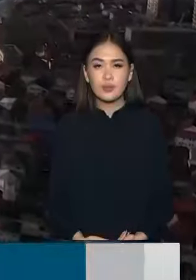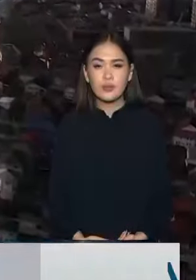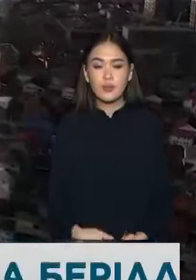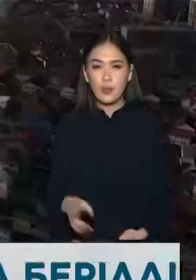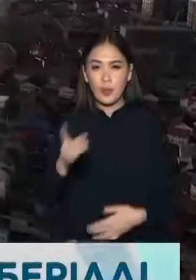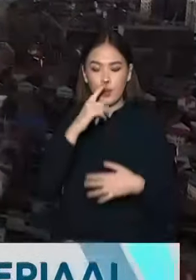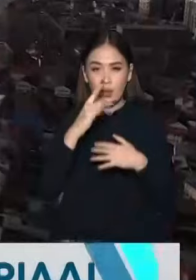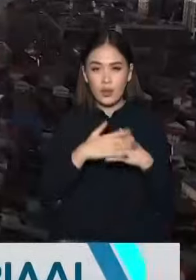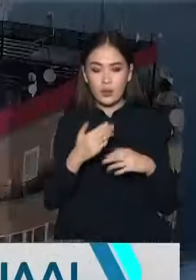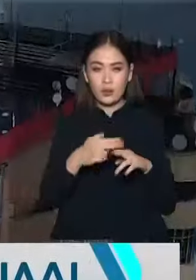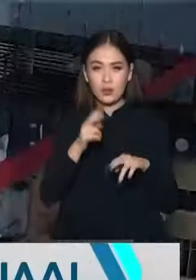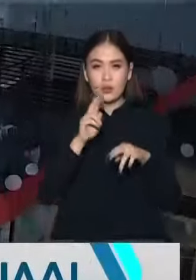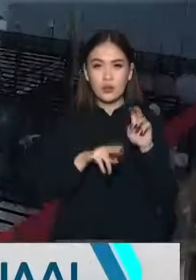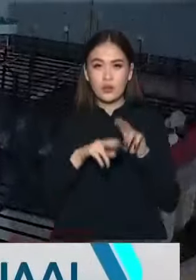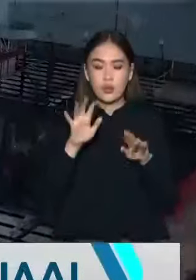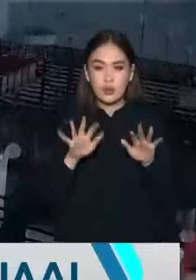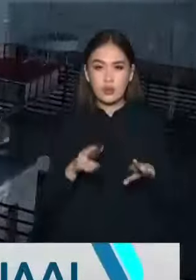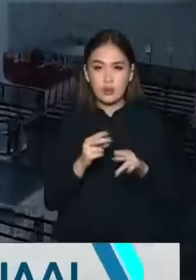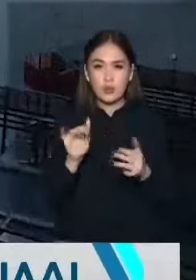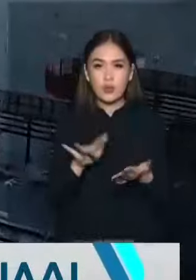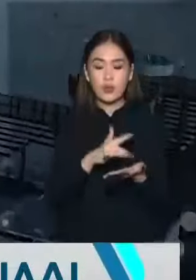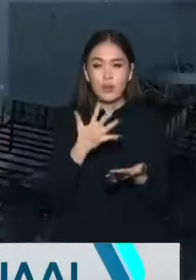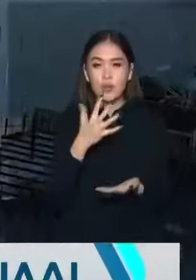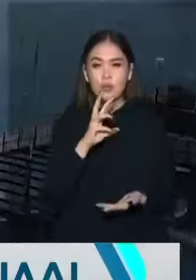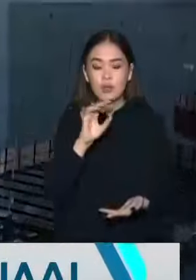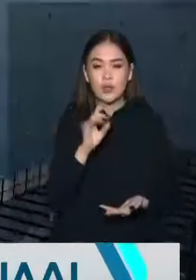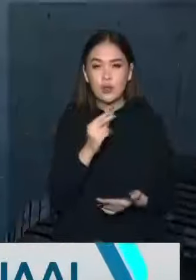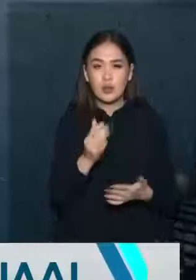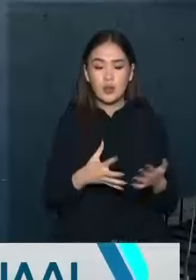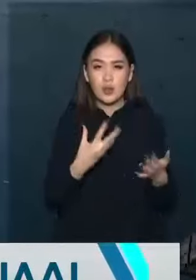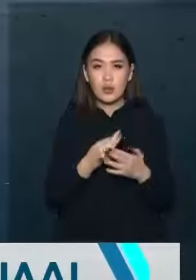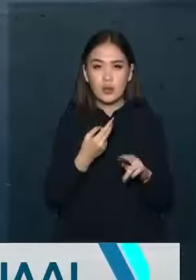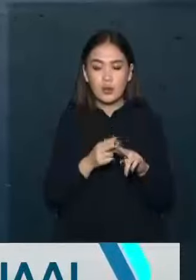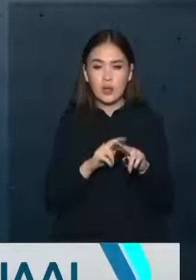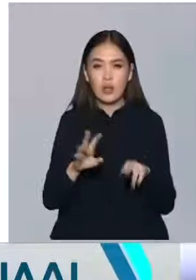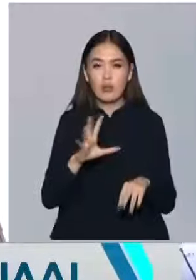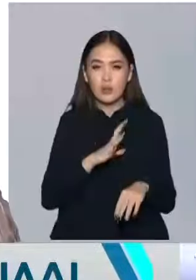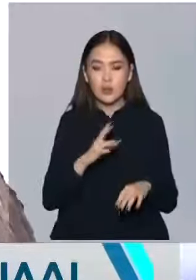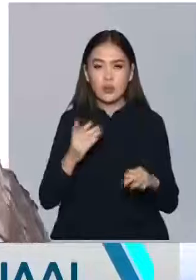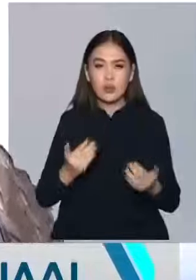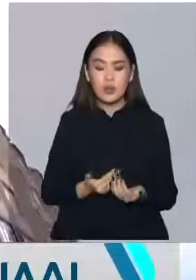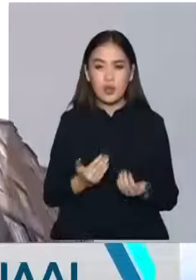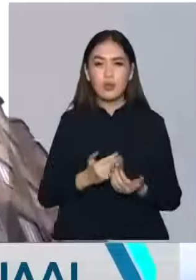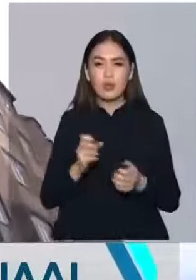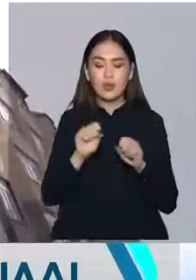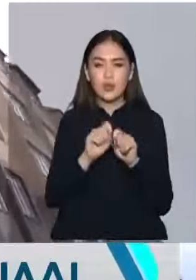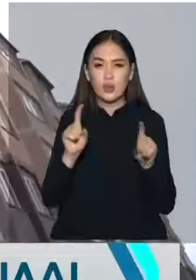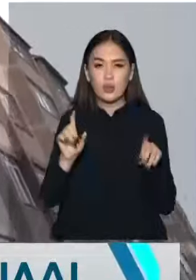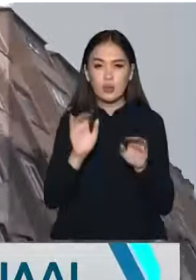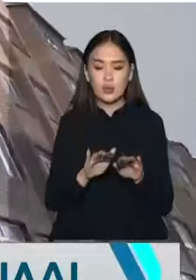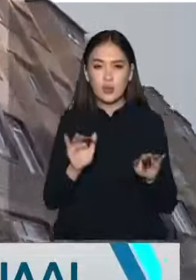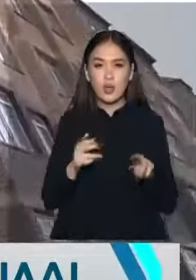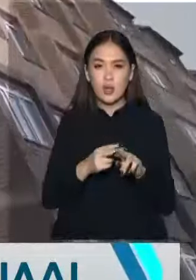Биыл мұнайлы өлкеде құрылыс саласына жергілікті бюджеттен 5 миллиард теңге бөлінген. Бұл қаражаттың дені тұрғын үй, мектеп, балабақша, сондай-ақ